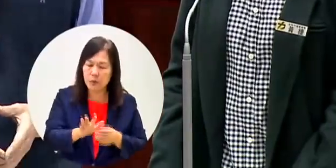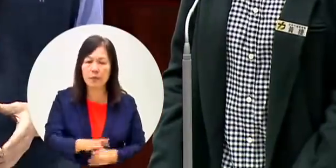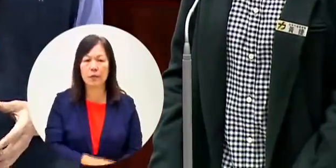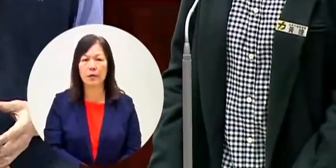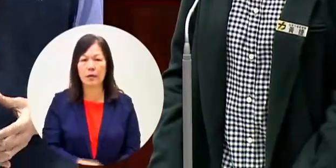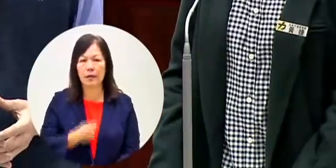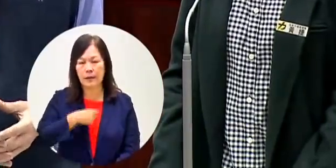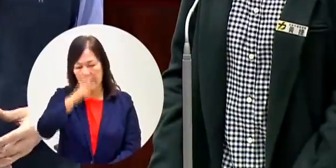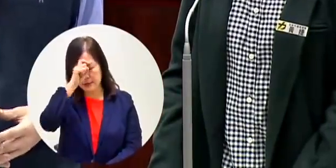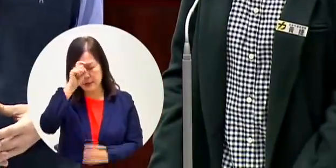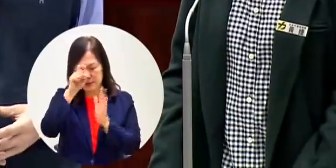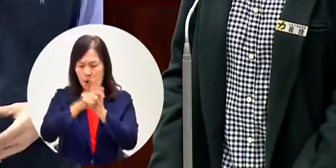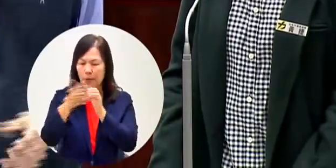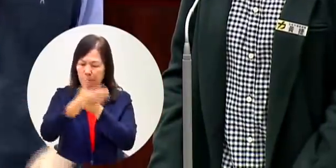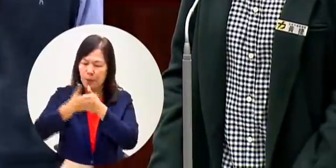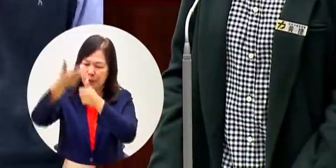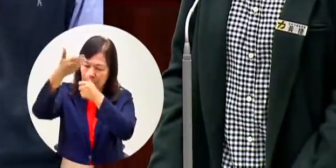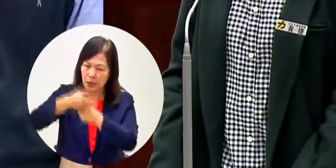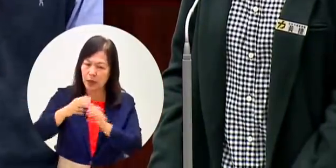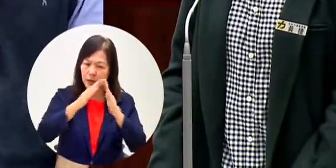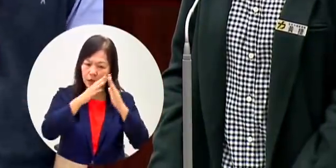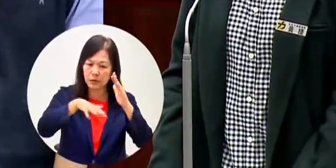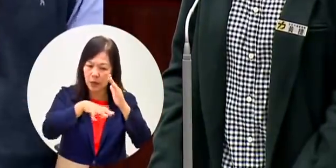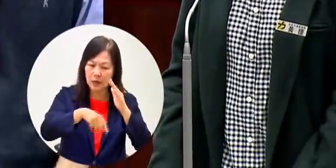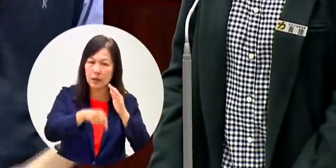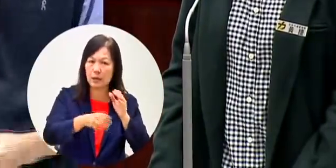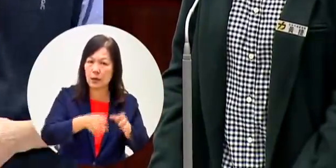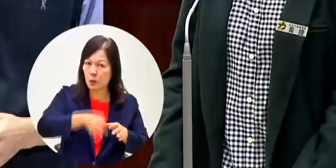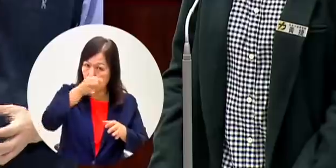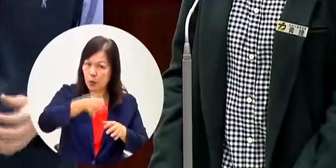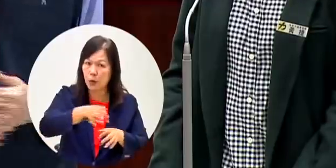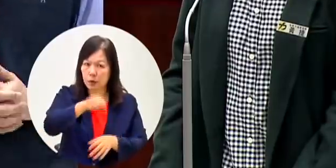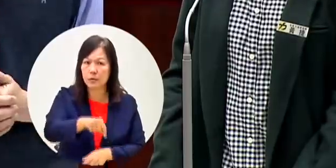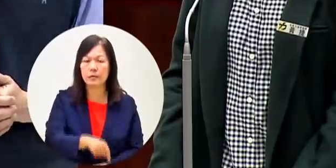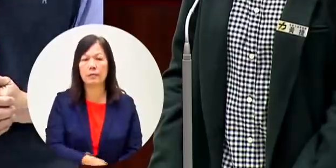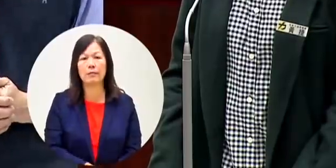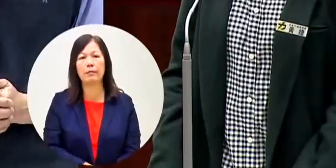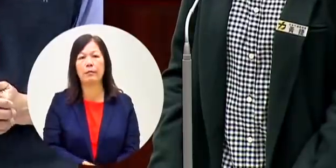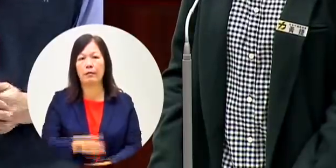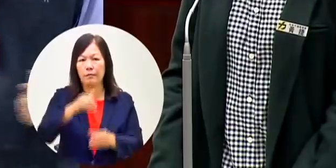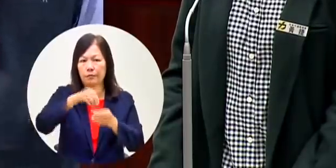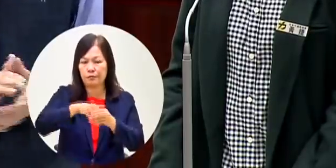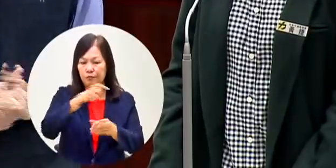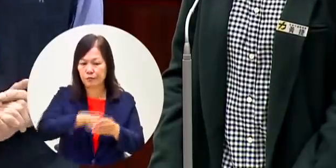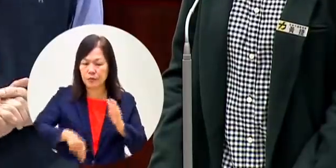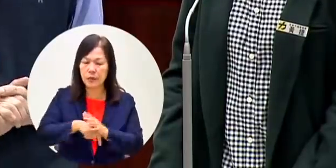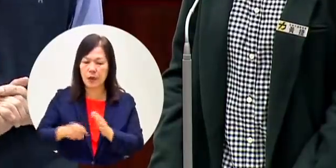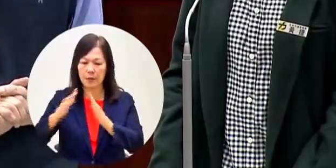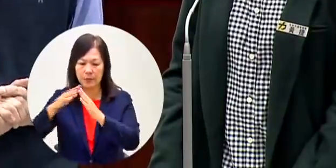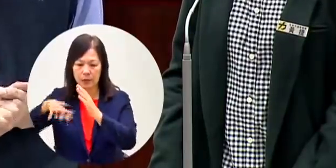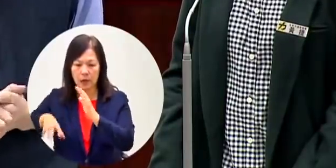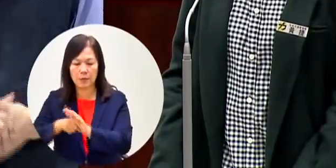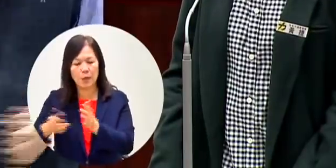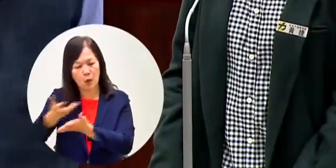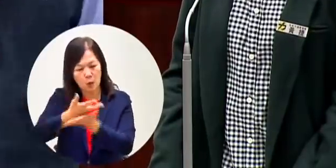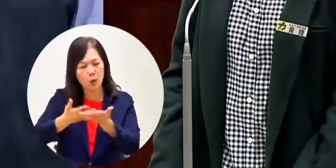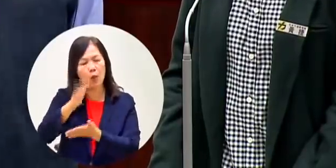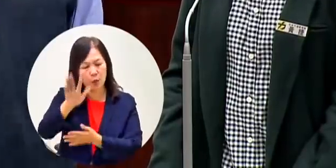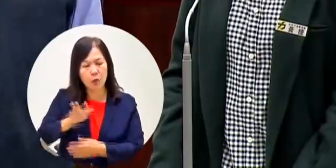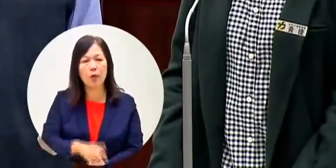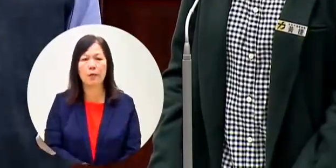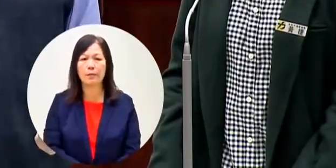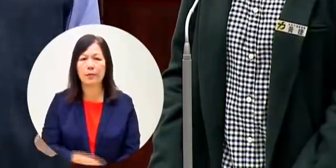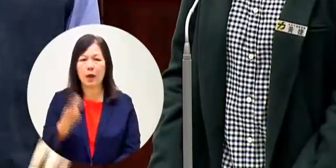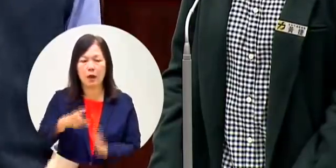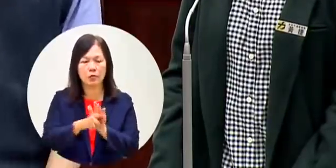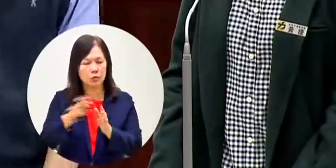值。那可能在选举的过程，跟我家里面的人有沟通过，获得高度的认同。那其实就是